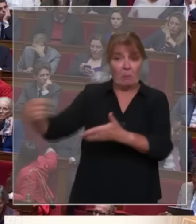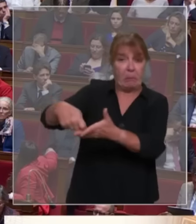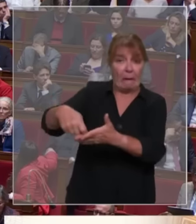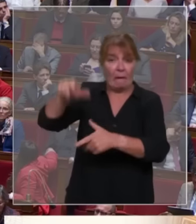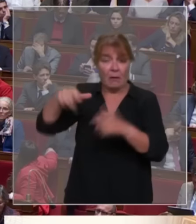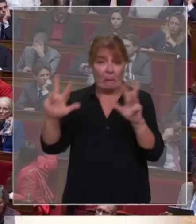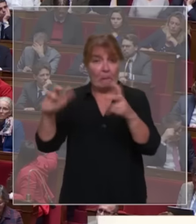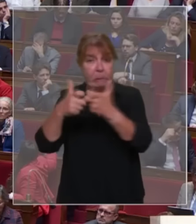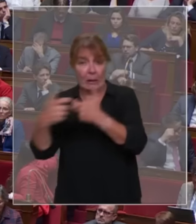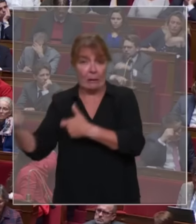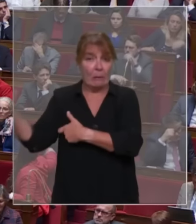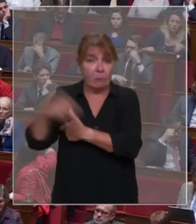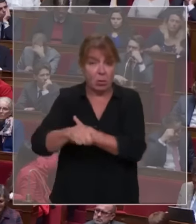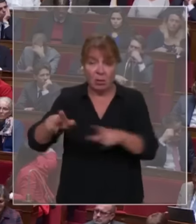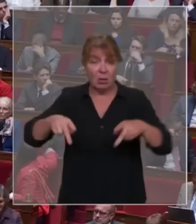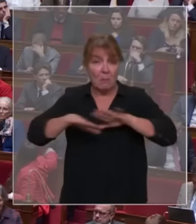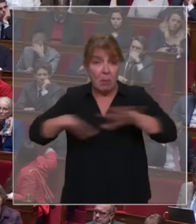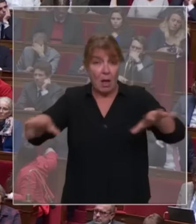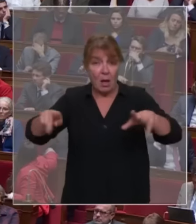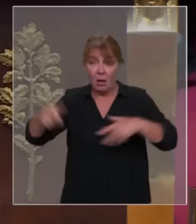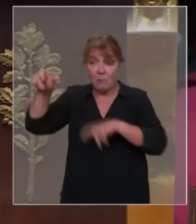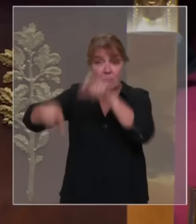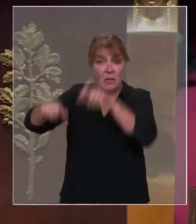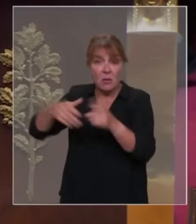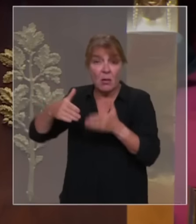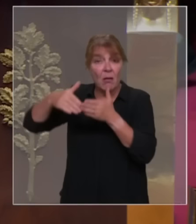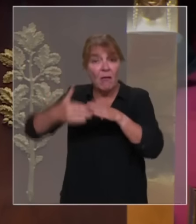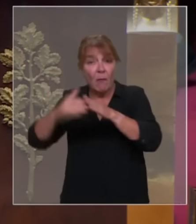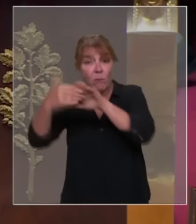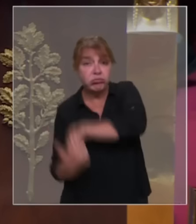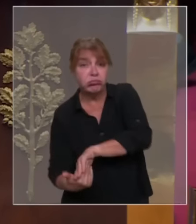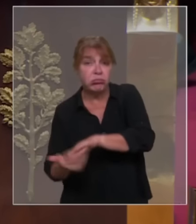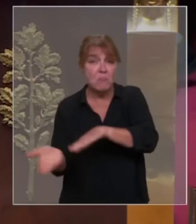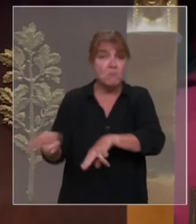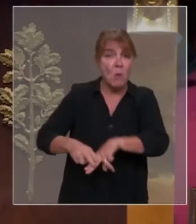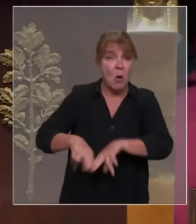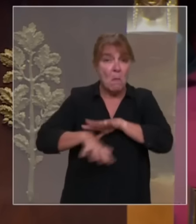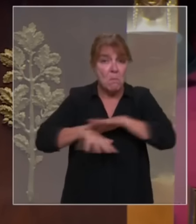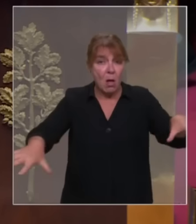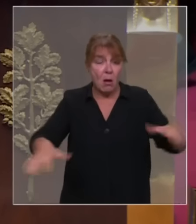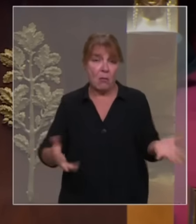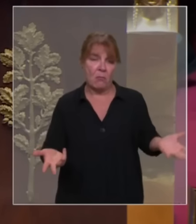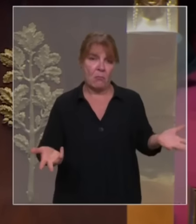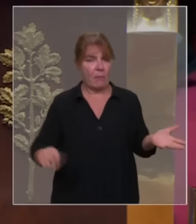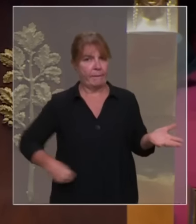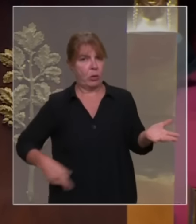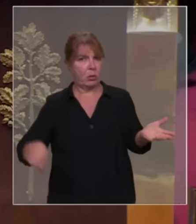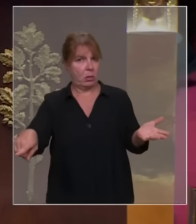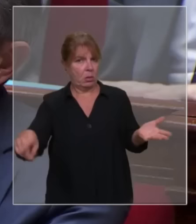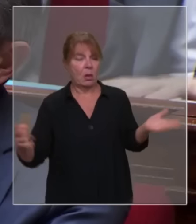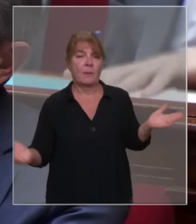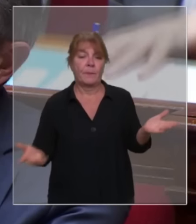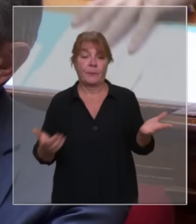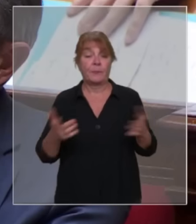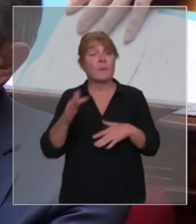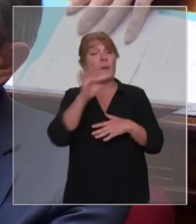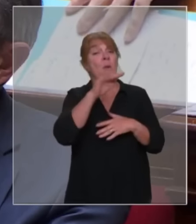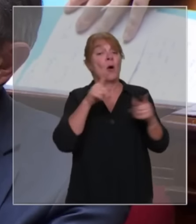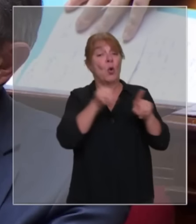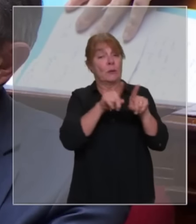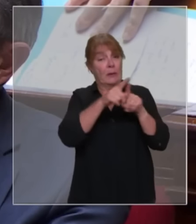prix de la vie de milliers de migrants en Méditerranée ou dans la Manche. Enfin, la France continuera